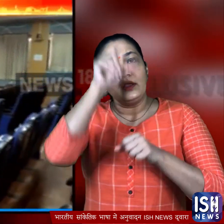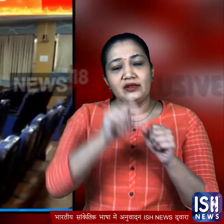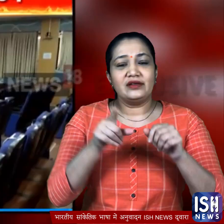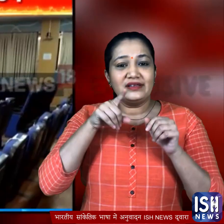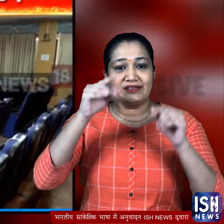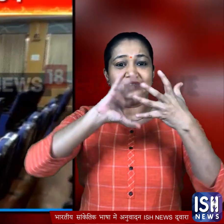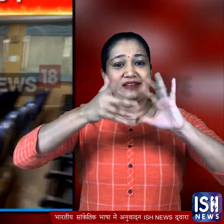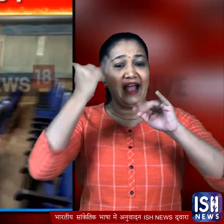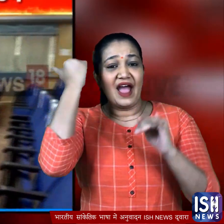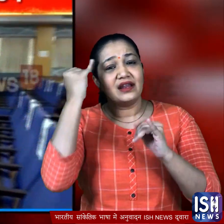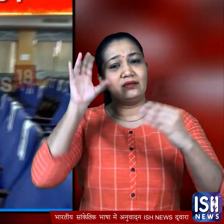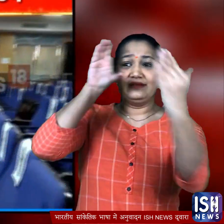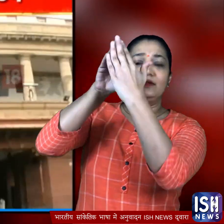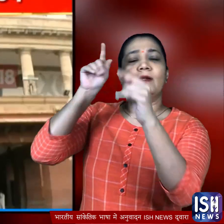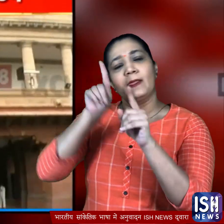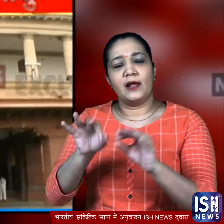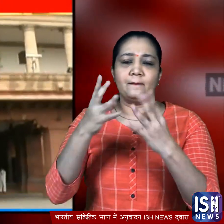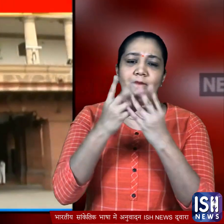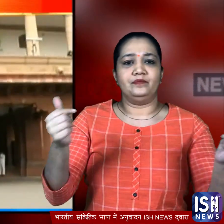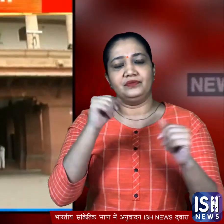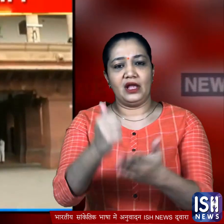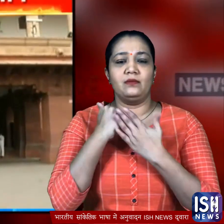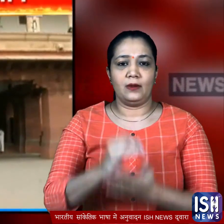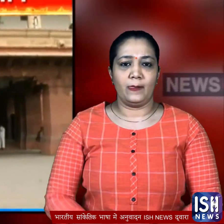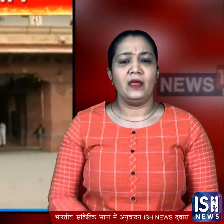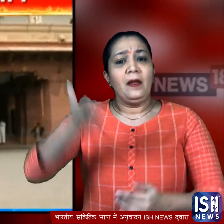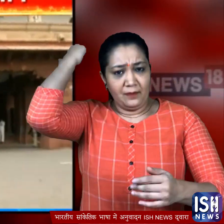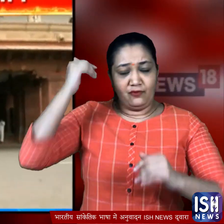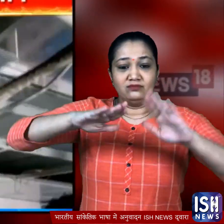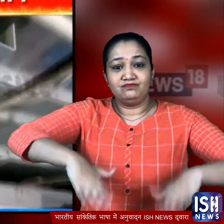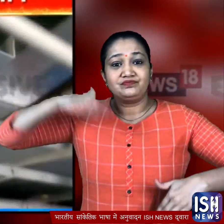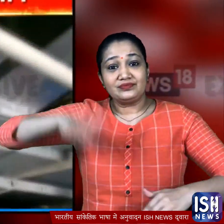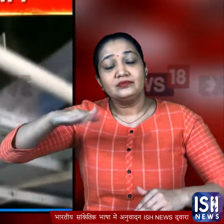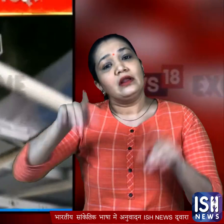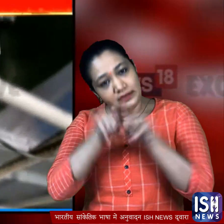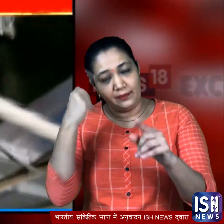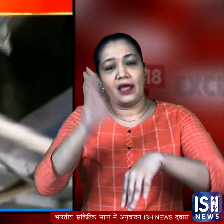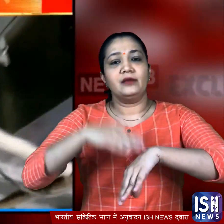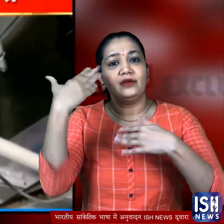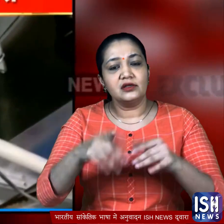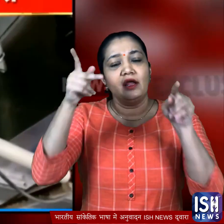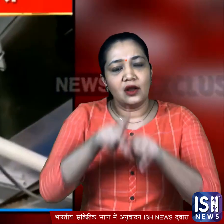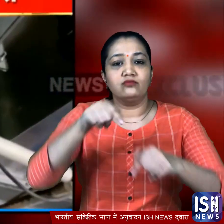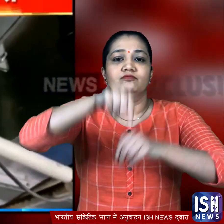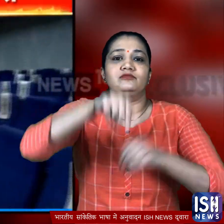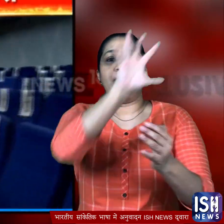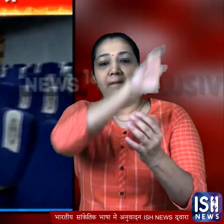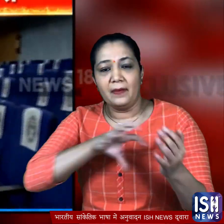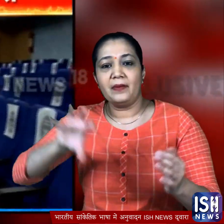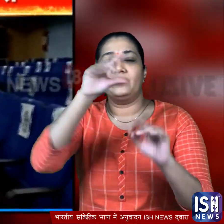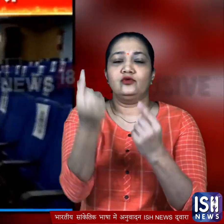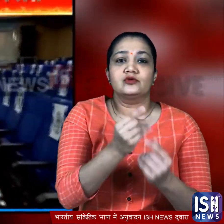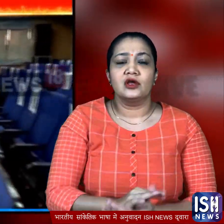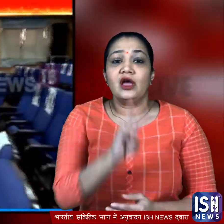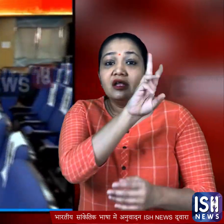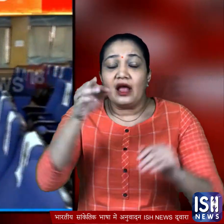करने के लिए, उसको मारने के लिए काफी है। इस तकनीक का इस्तेमाल संसद में भी किया जा रहा है और अब चुनाव वाले राज्यों में इस्तेमाल करने की तैयारी है, जिसकी मदद